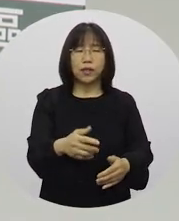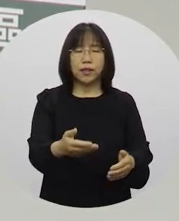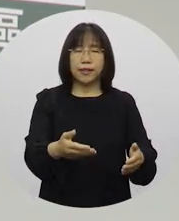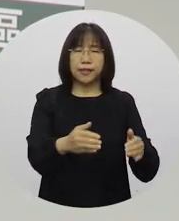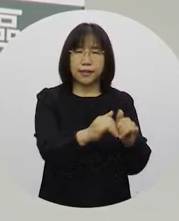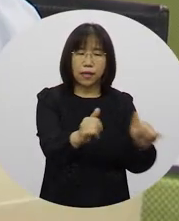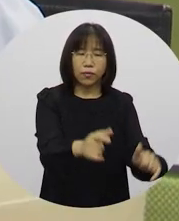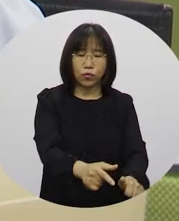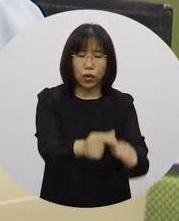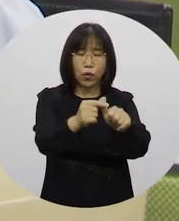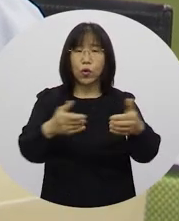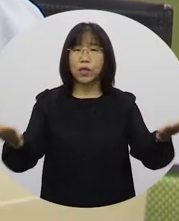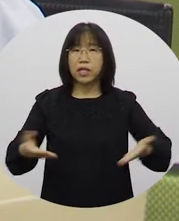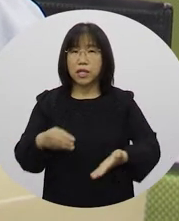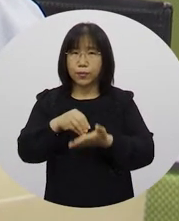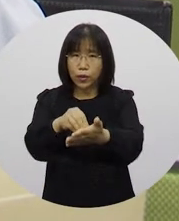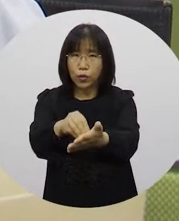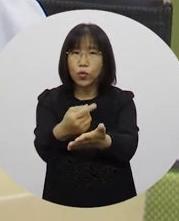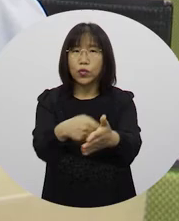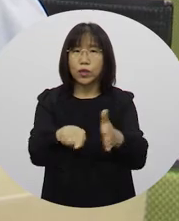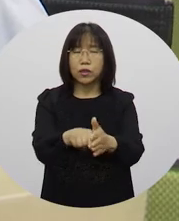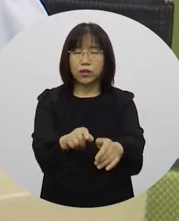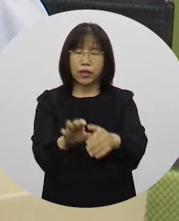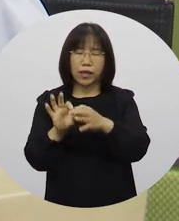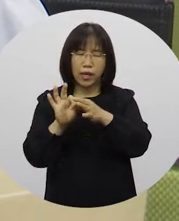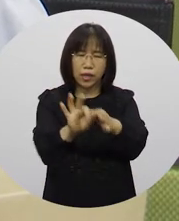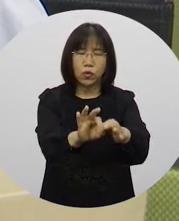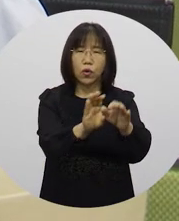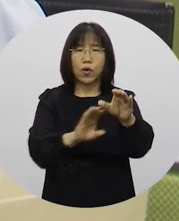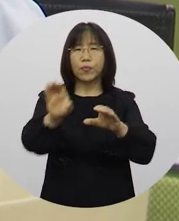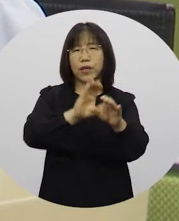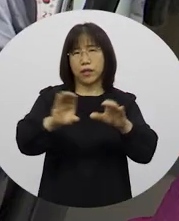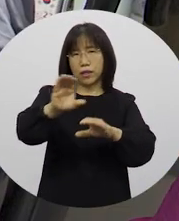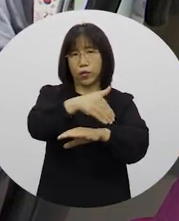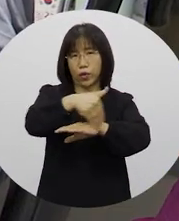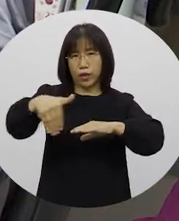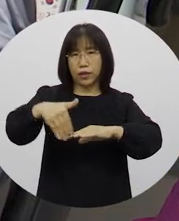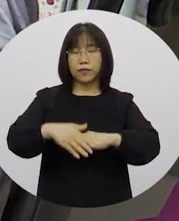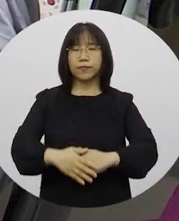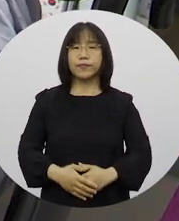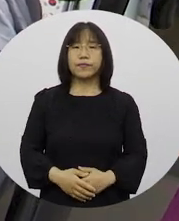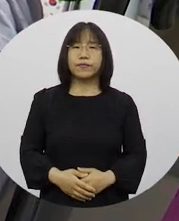수 있도록 구인 구직 관련 알짜 정보 자료를 수시로 업데이트할 계획입니다.